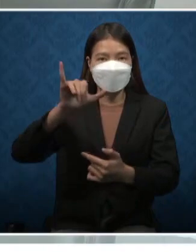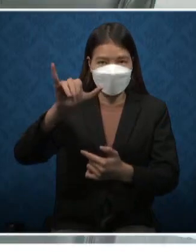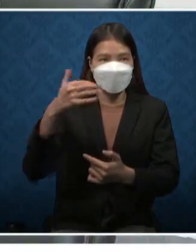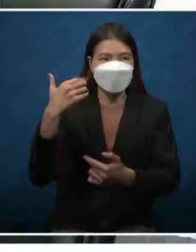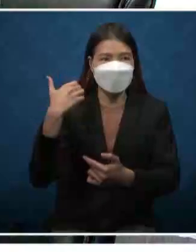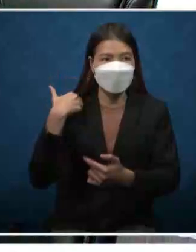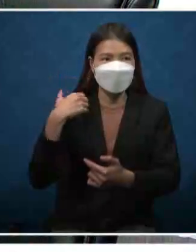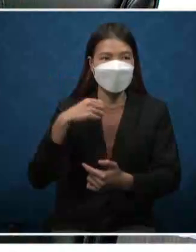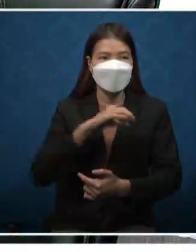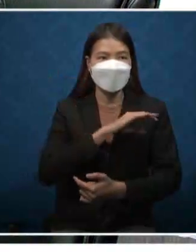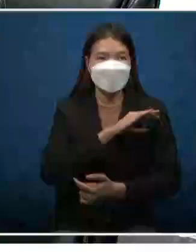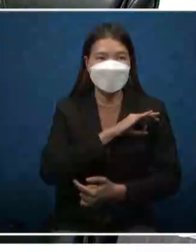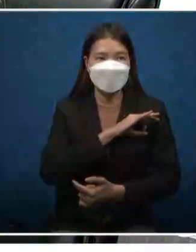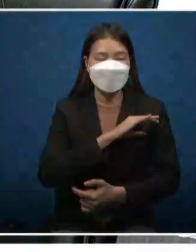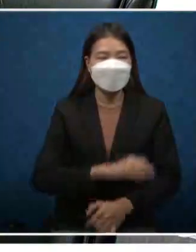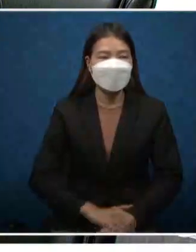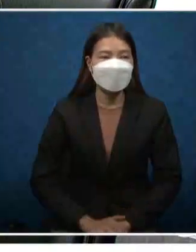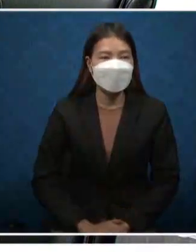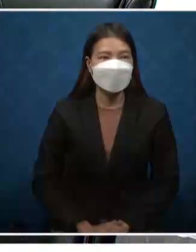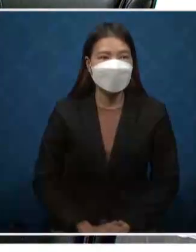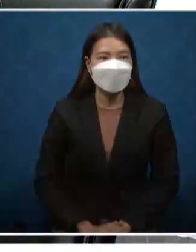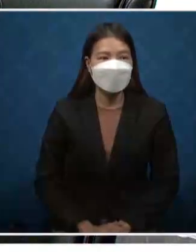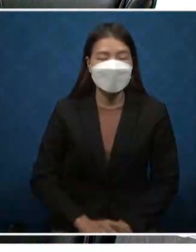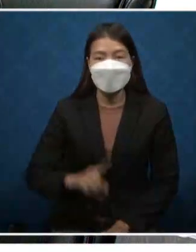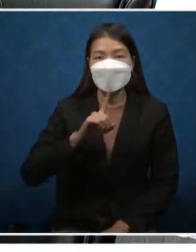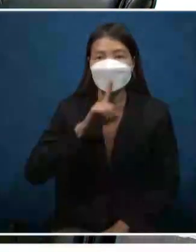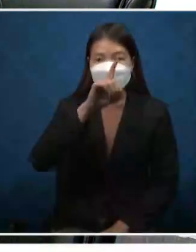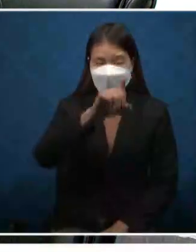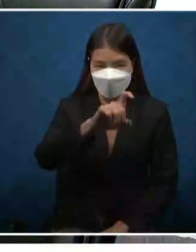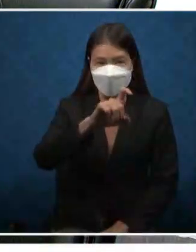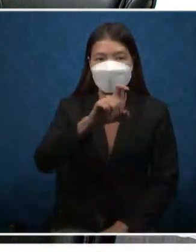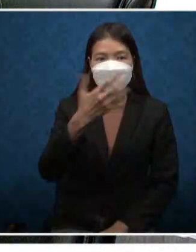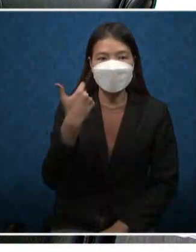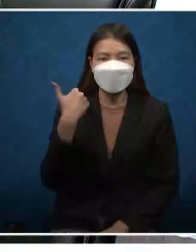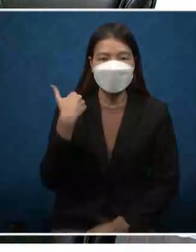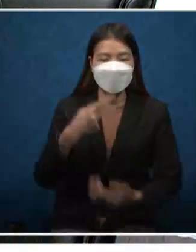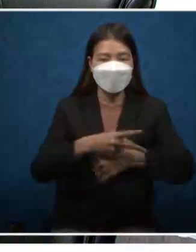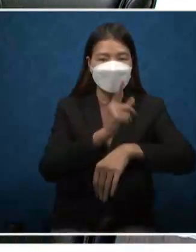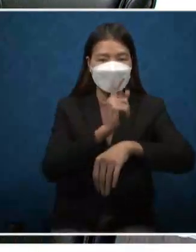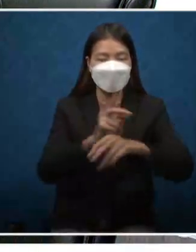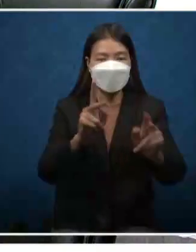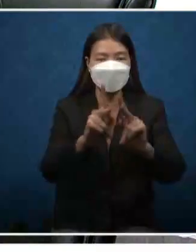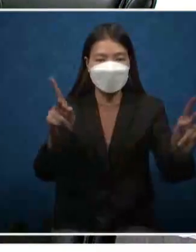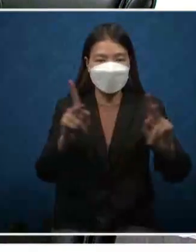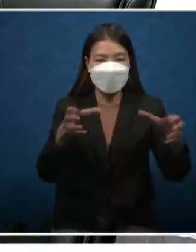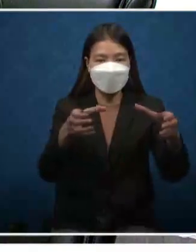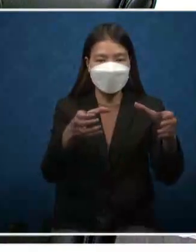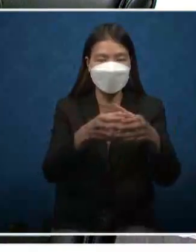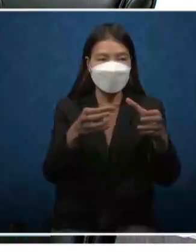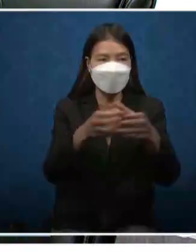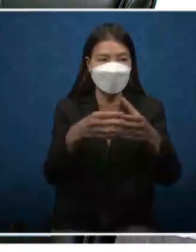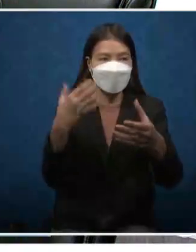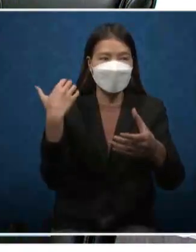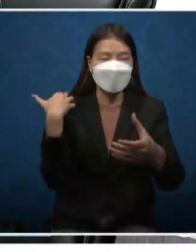ภากระผมขออนุญาตเรียนถามไปยังท่านประธานกรรมาธิการพลังงานนะครับ